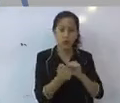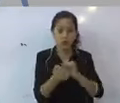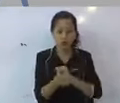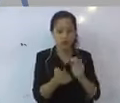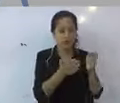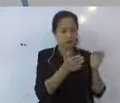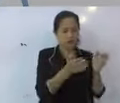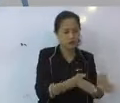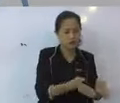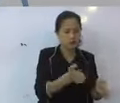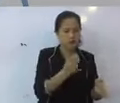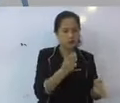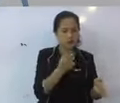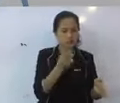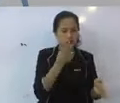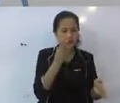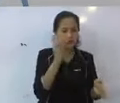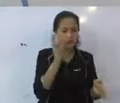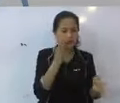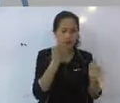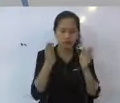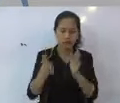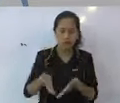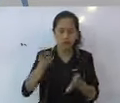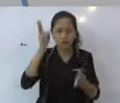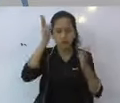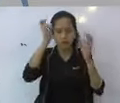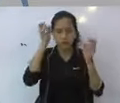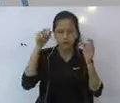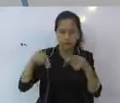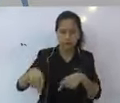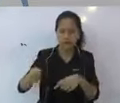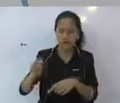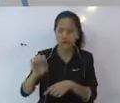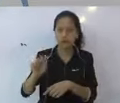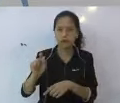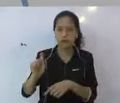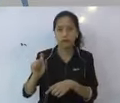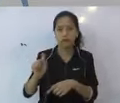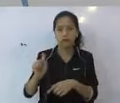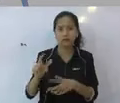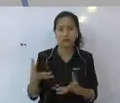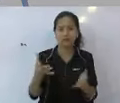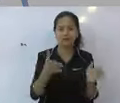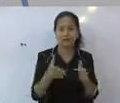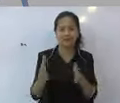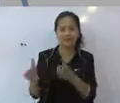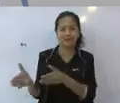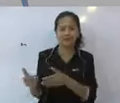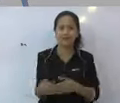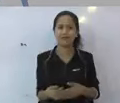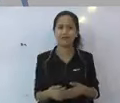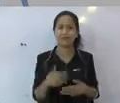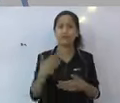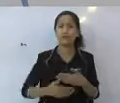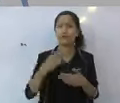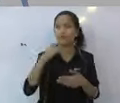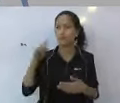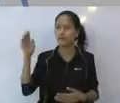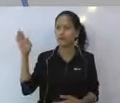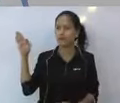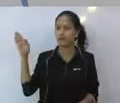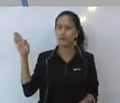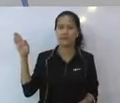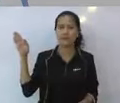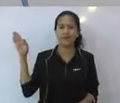flexitarian diet na 'yan. The aim of this diet is to reduce the environmental impact an individual has by reducing their